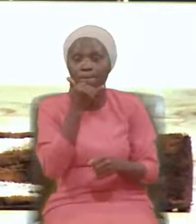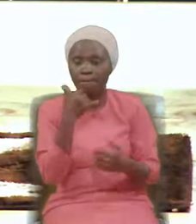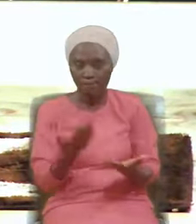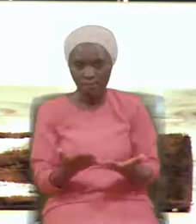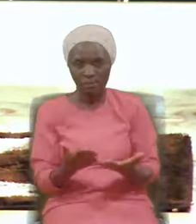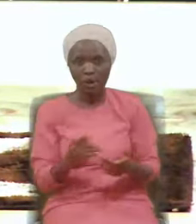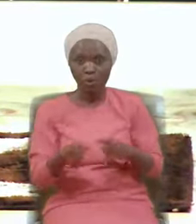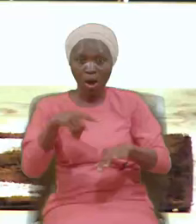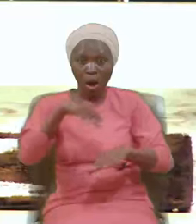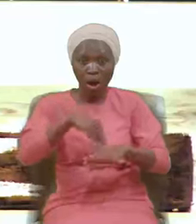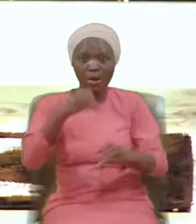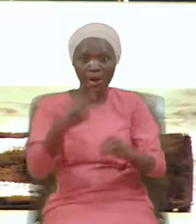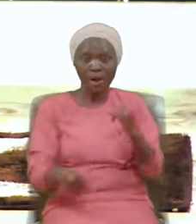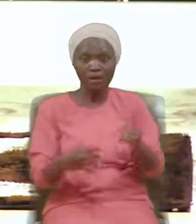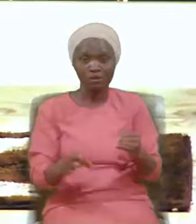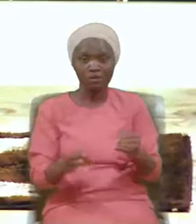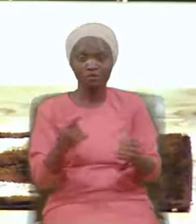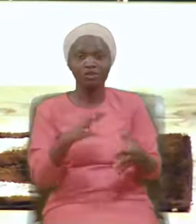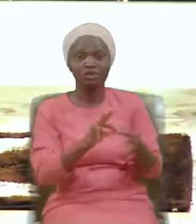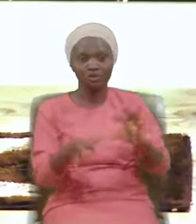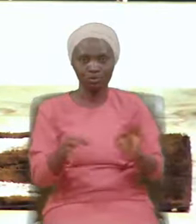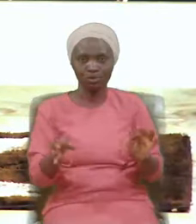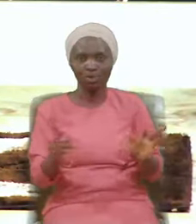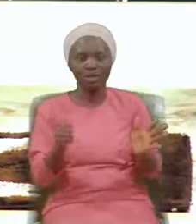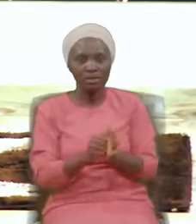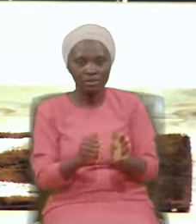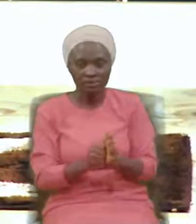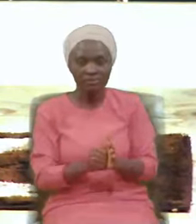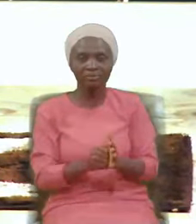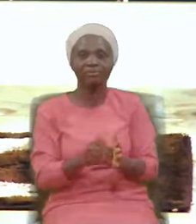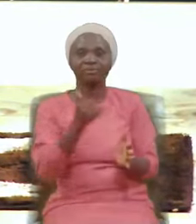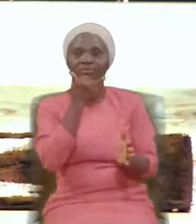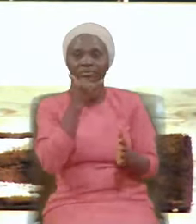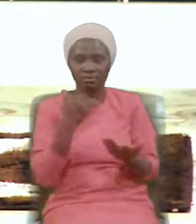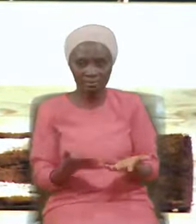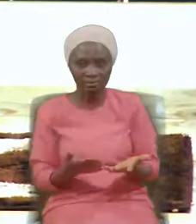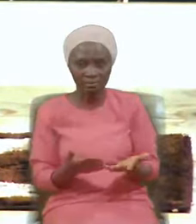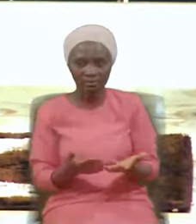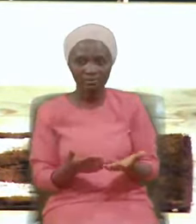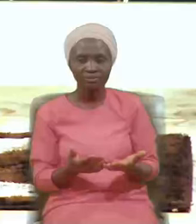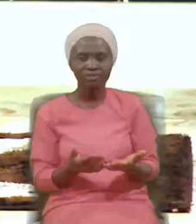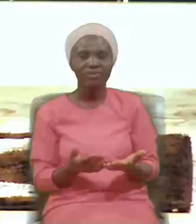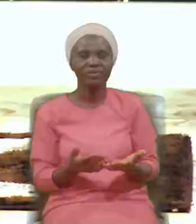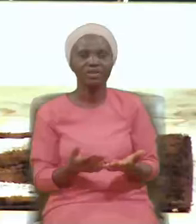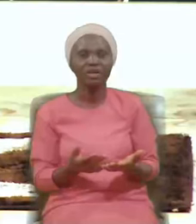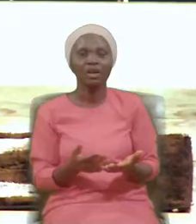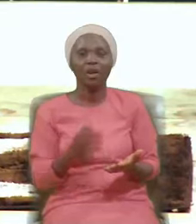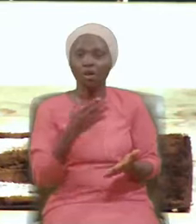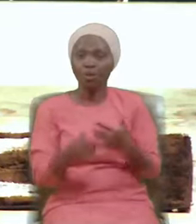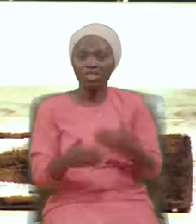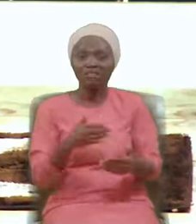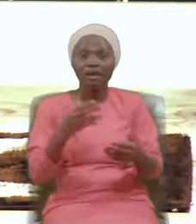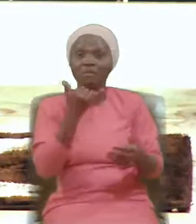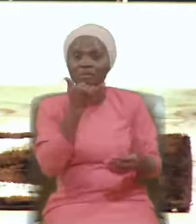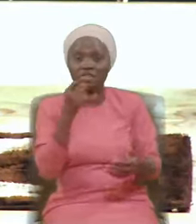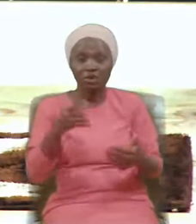allons voir la fin de l'histoire, que l'erreur là était nullifiée, était supprimée. Quelle que soit l'erreur que vous aurez